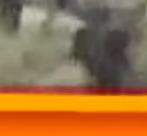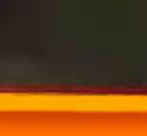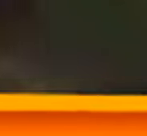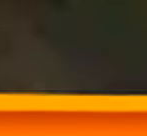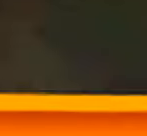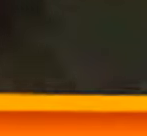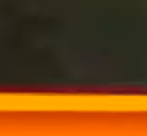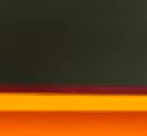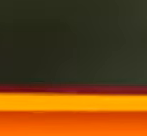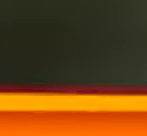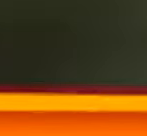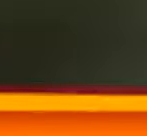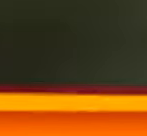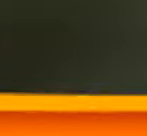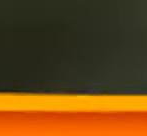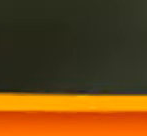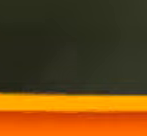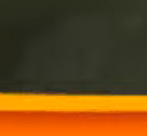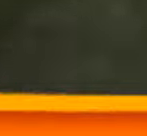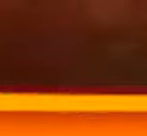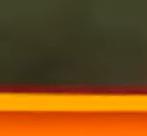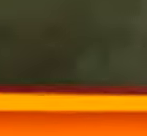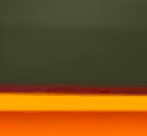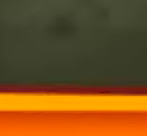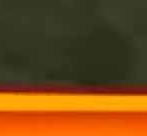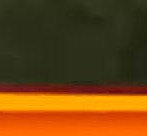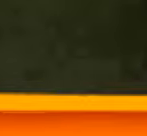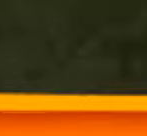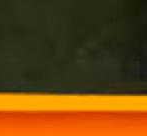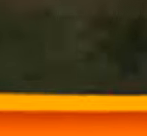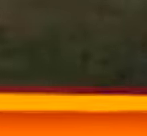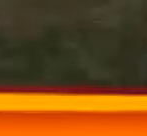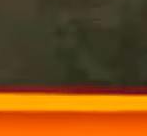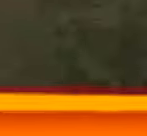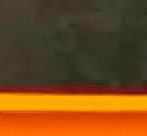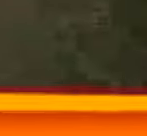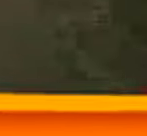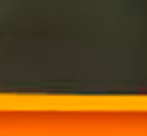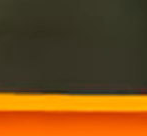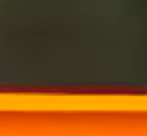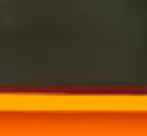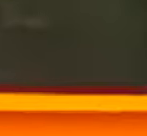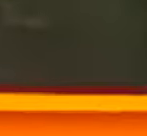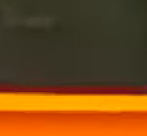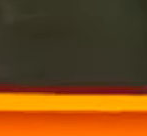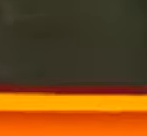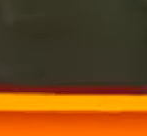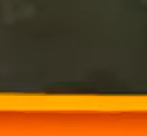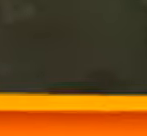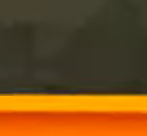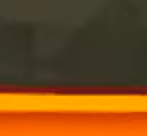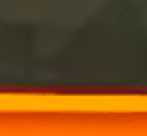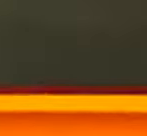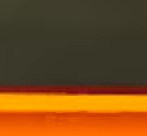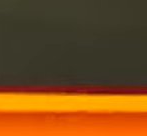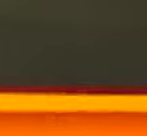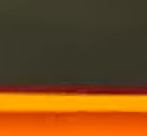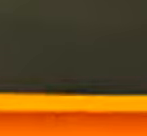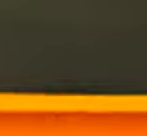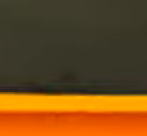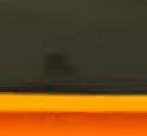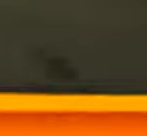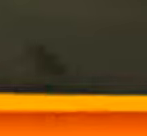Piloto ng bumagsak na eroplano sa Isabela, natagpo ang patay. Pero ang nag-iisa niyang pasahero,